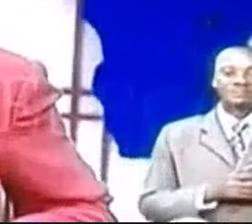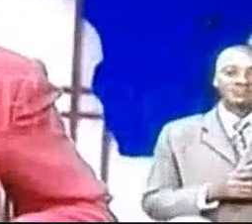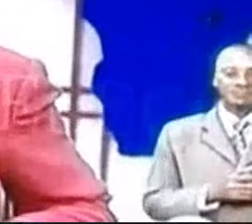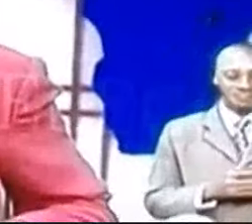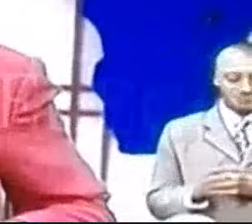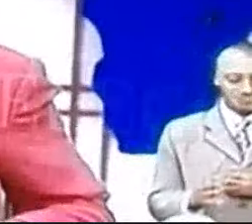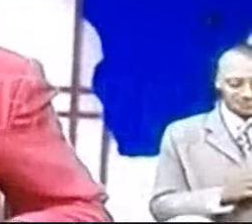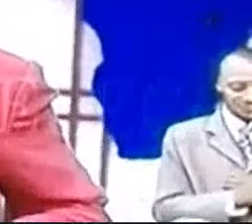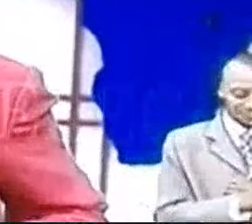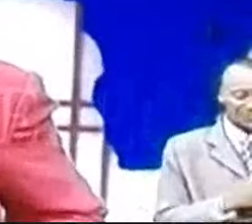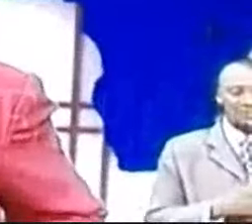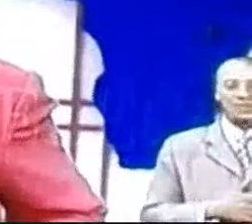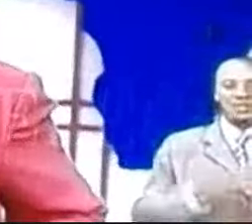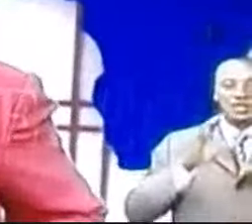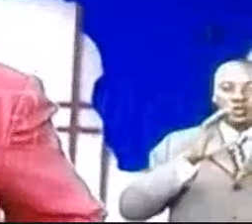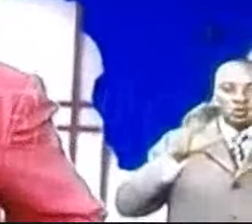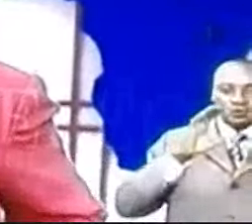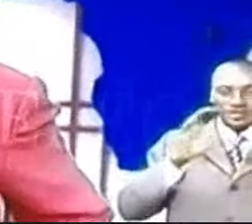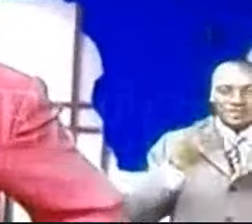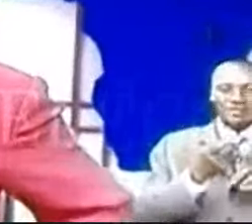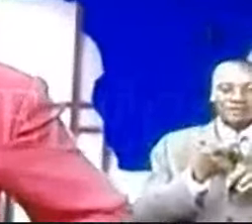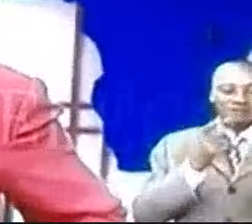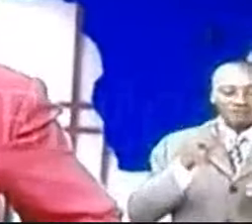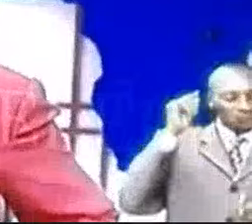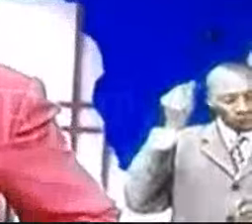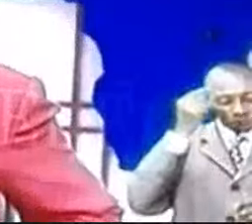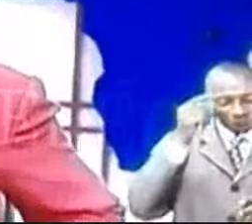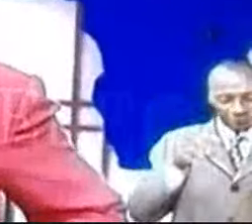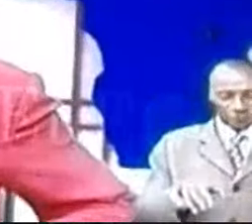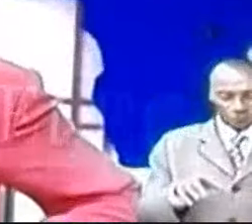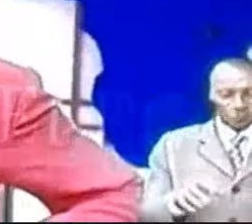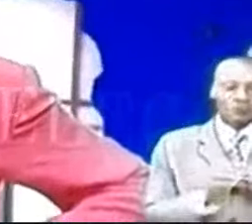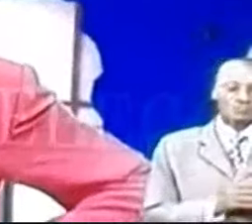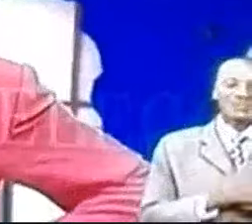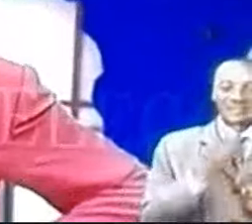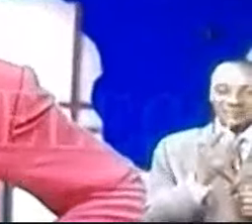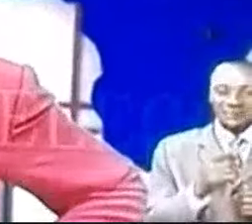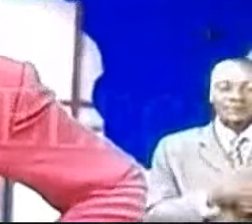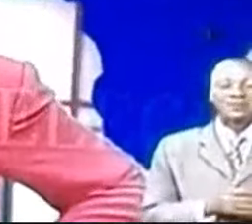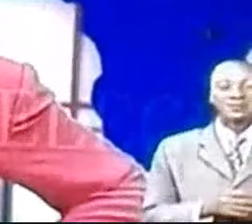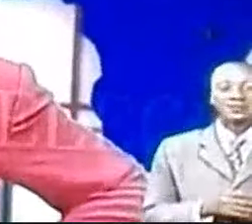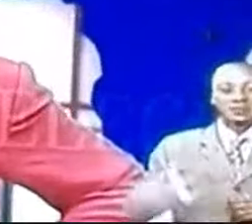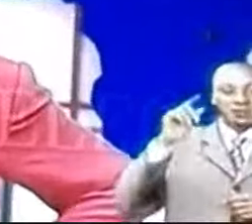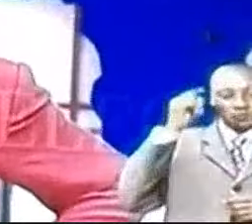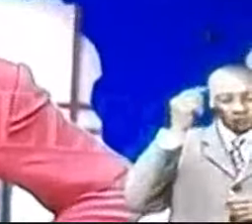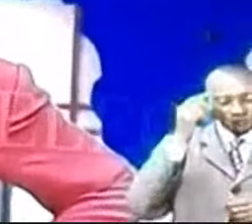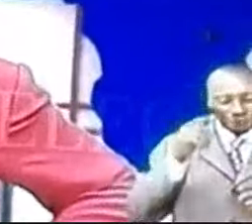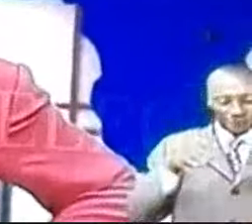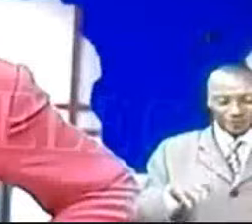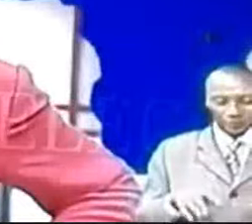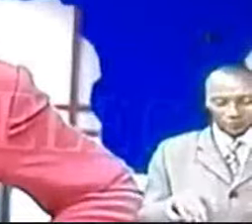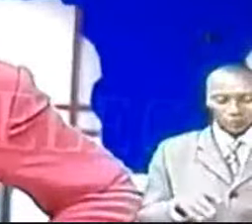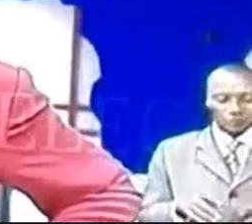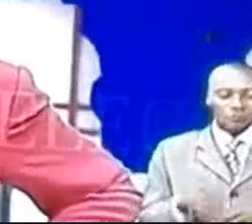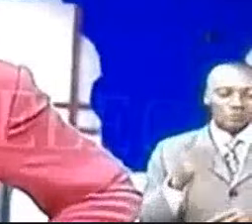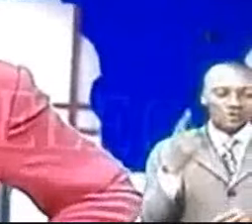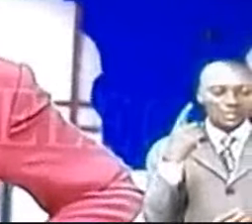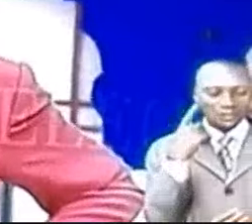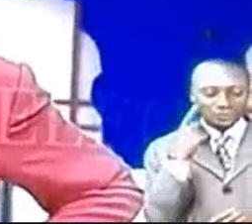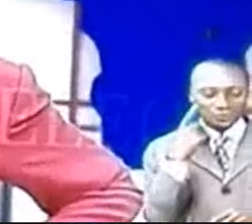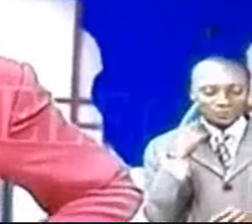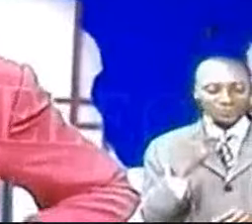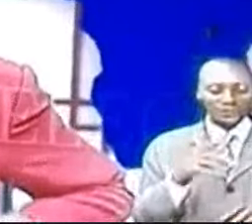Et découvrant ces communiqués du gouvernement de la République démocratique du Congo, le gouvernement de la République démocratique du Congo a pris